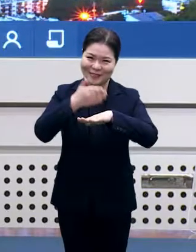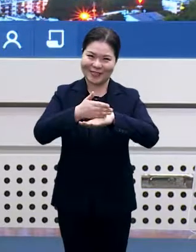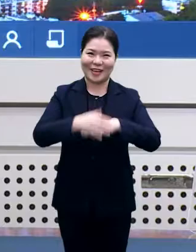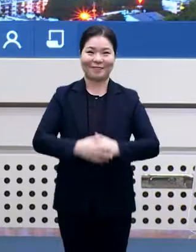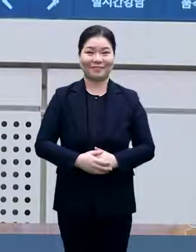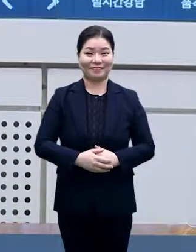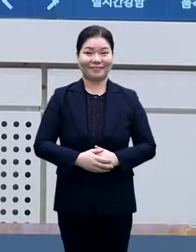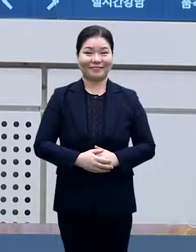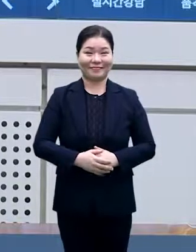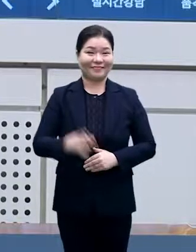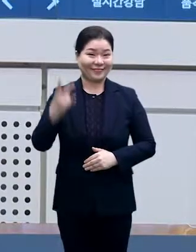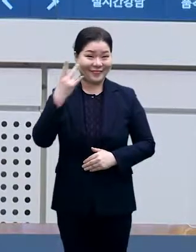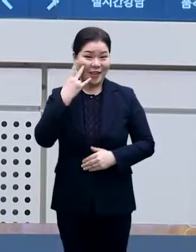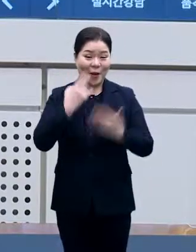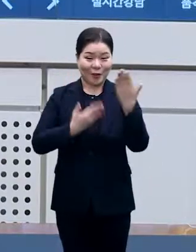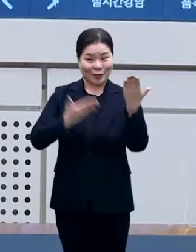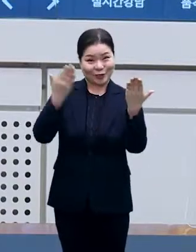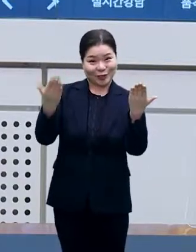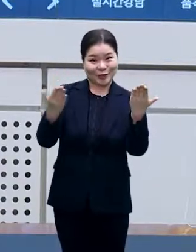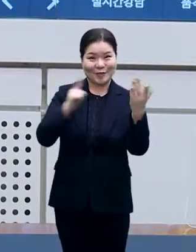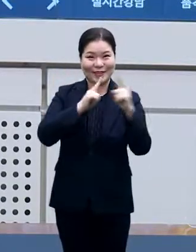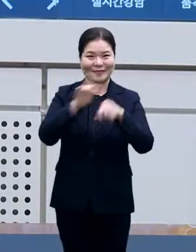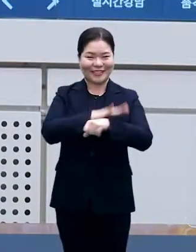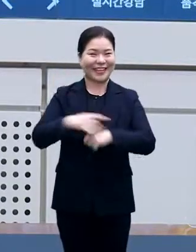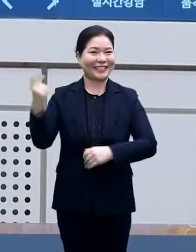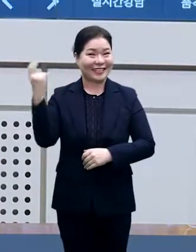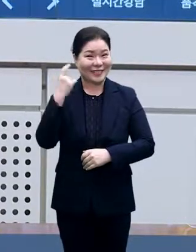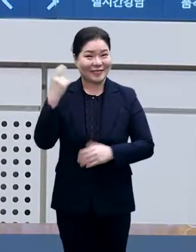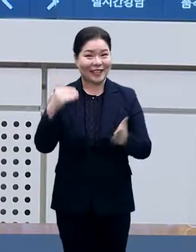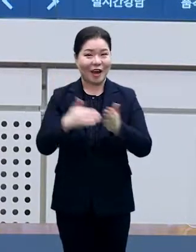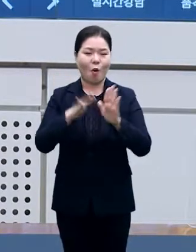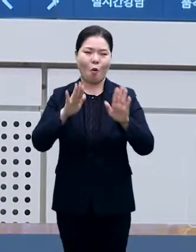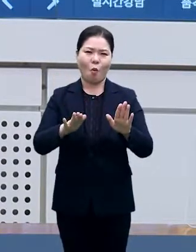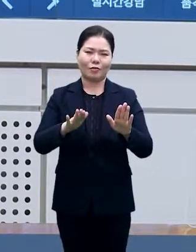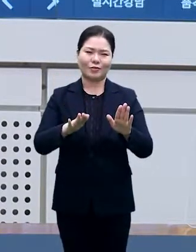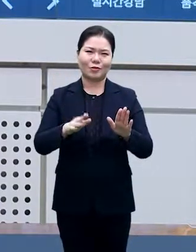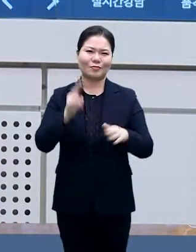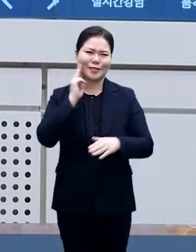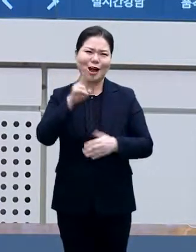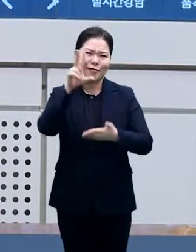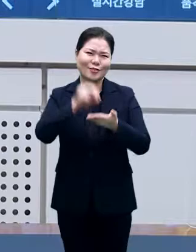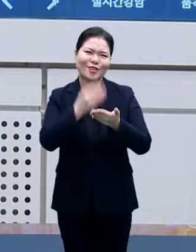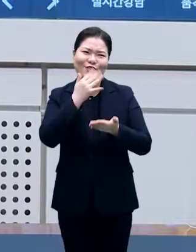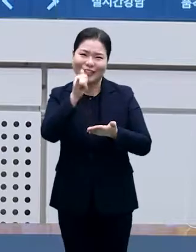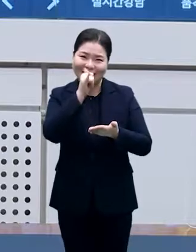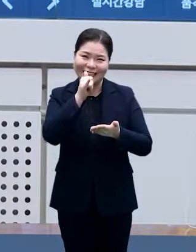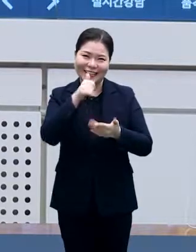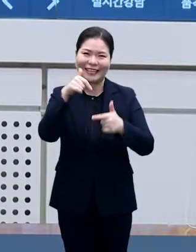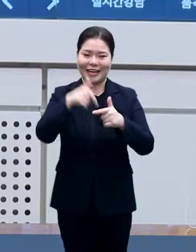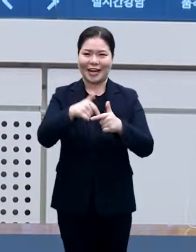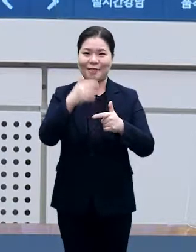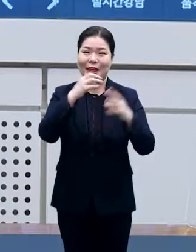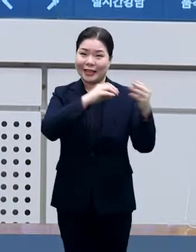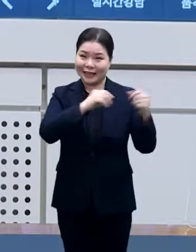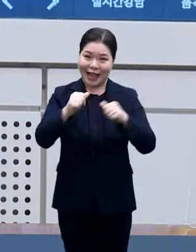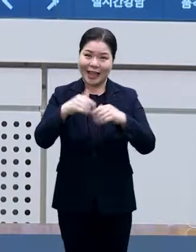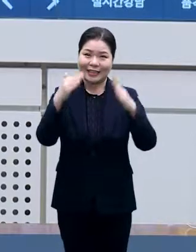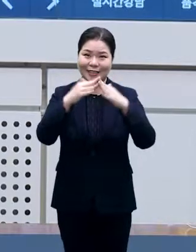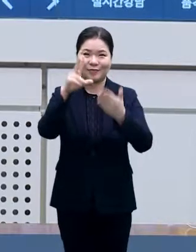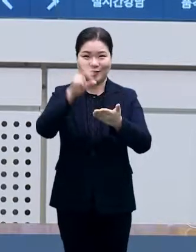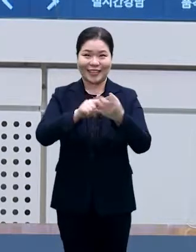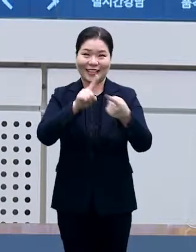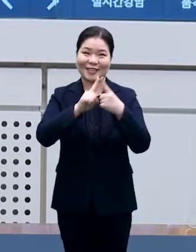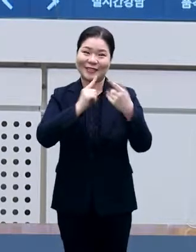고맙습니다. 네, 두 분 말씀 잘 들어봤습니다. 오늘 다소 무거울 수도 있는 강남의 부동산 이슈를